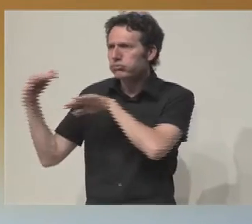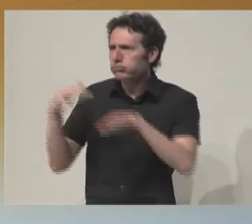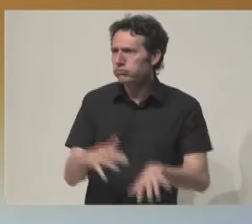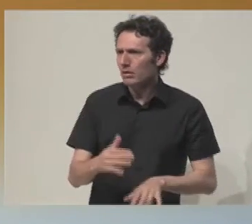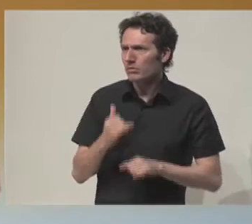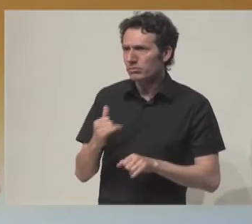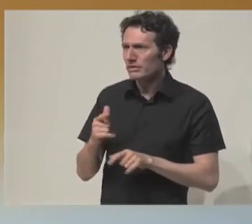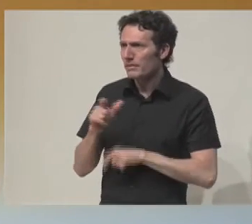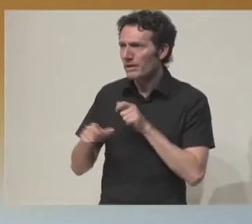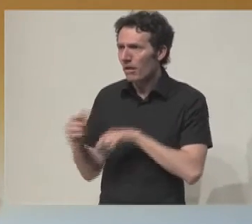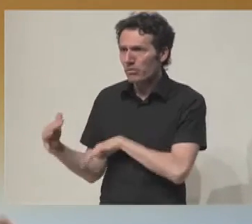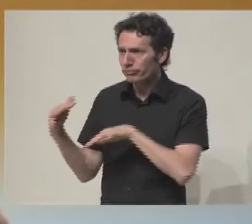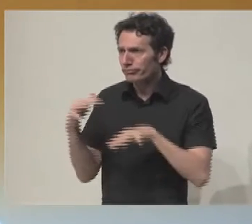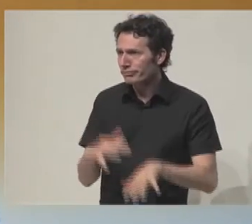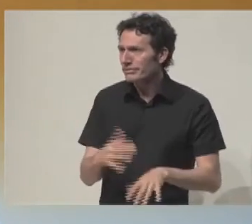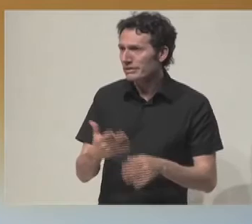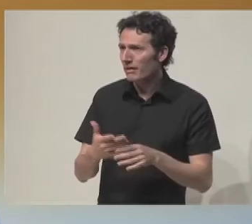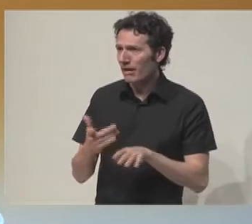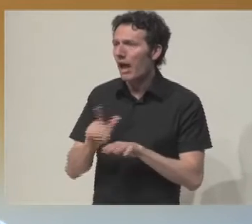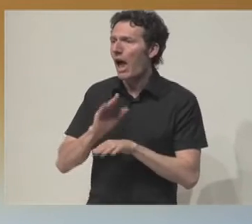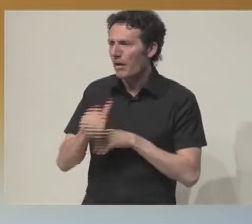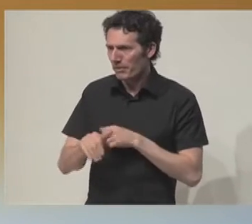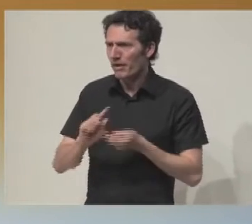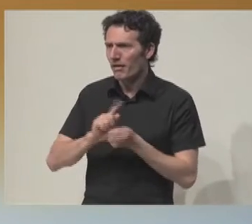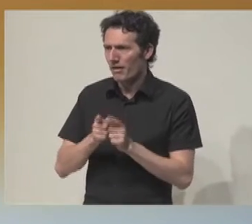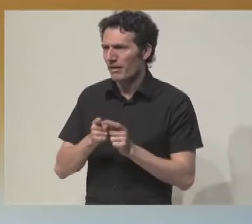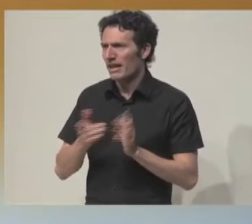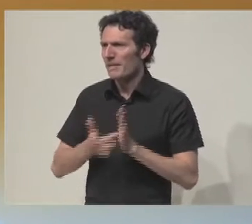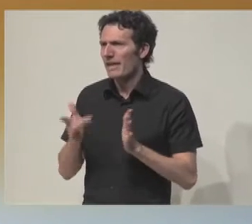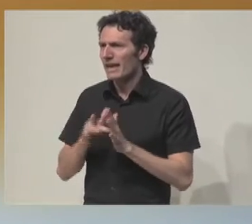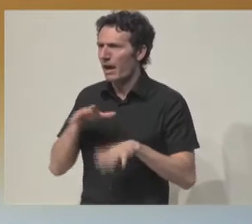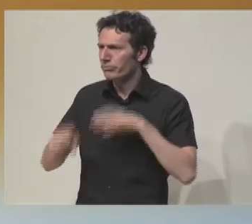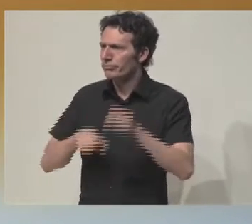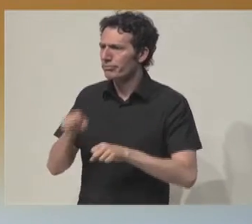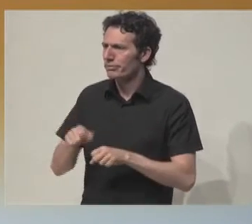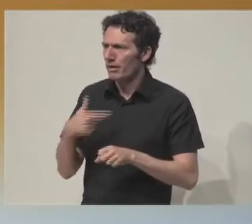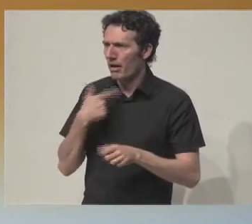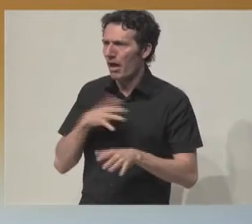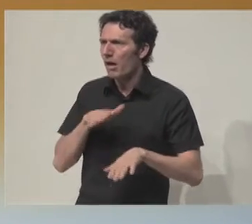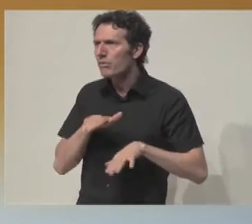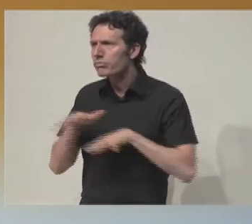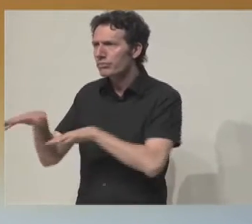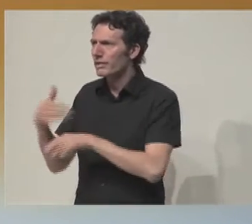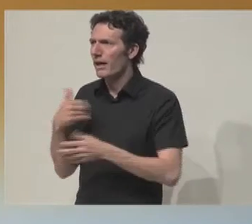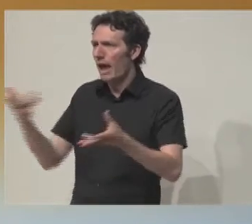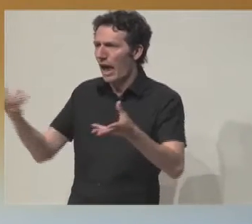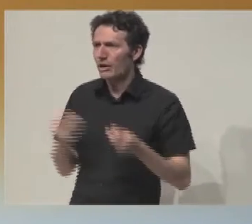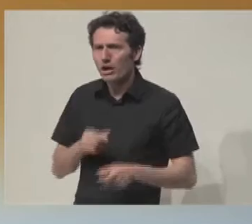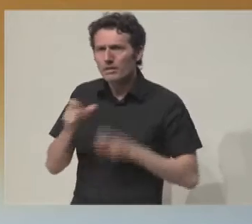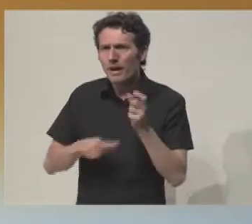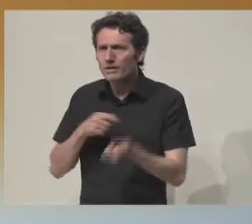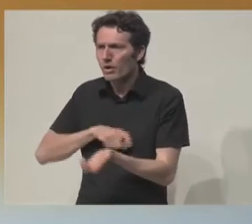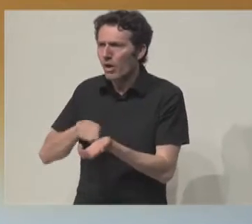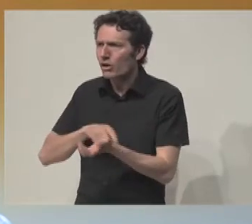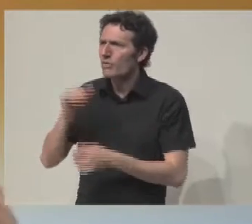migrations avant d'être des terres d'immigration et de recevoir ceux d'entre nous qui sont d'origine